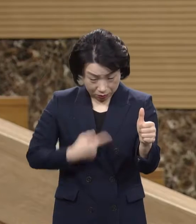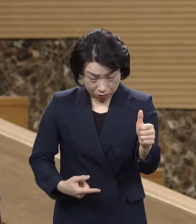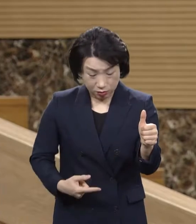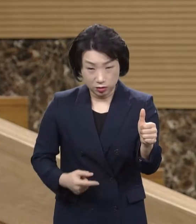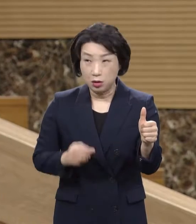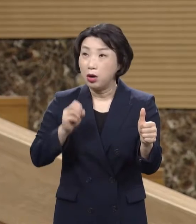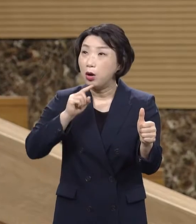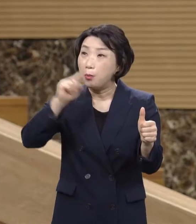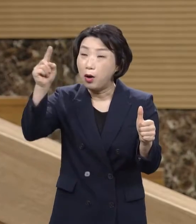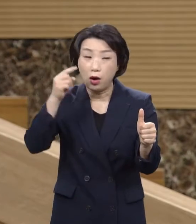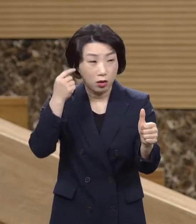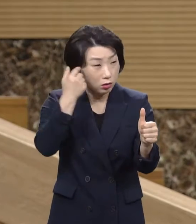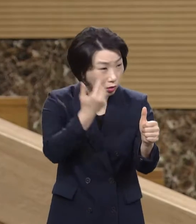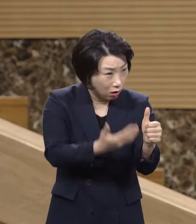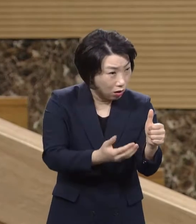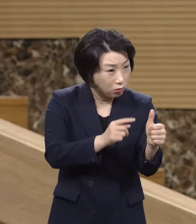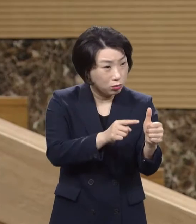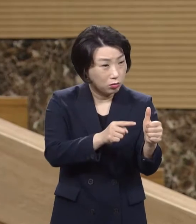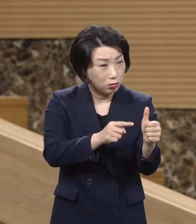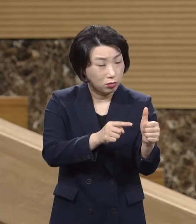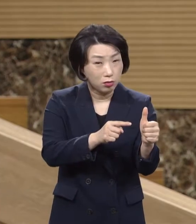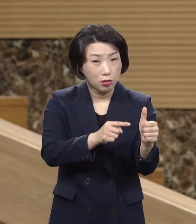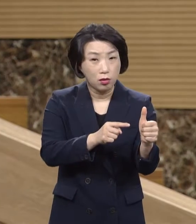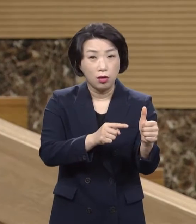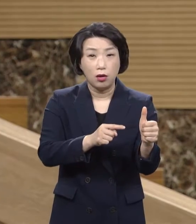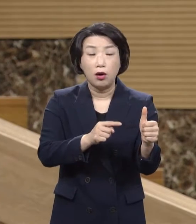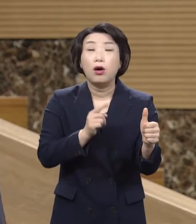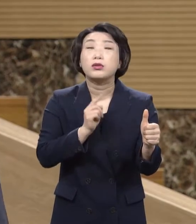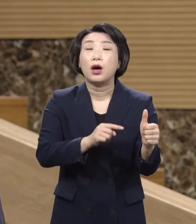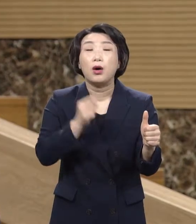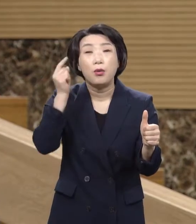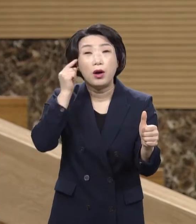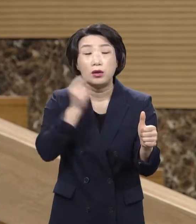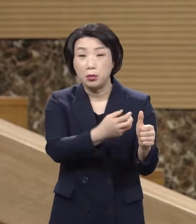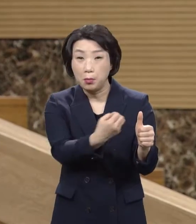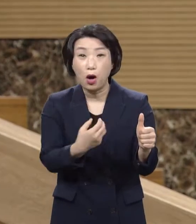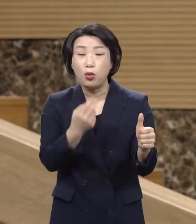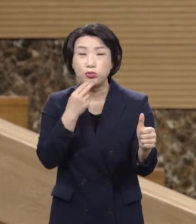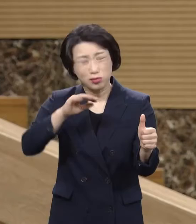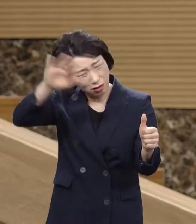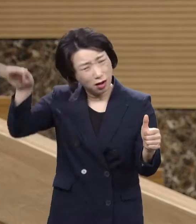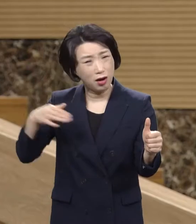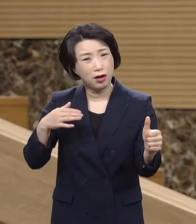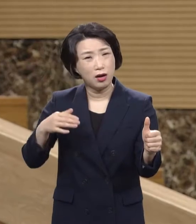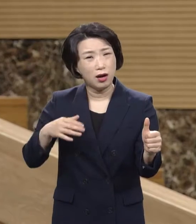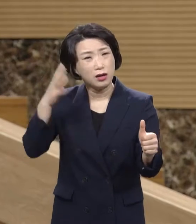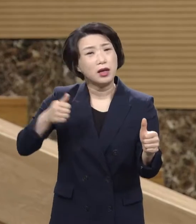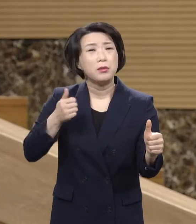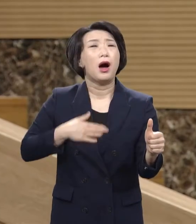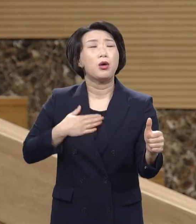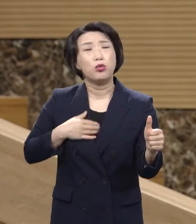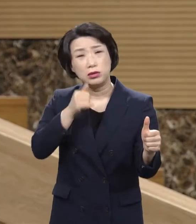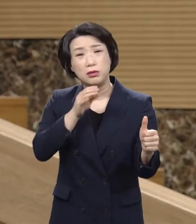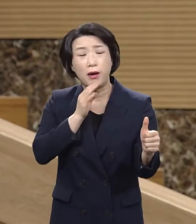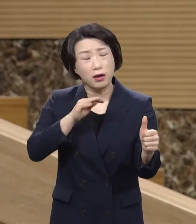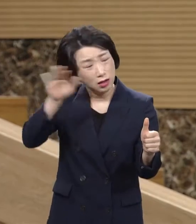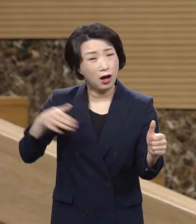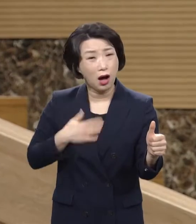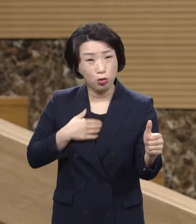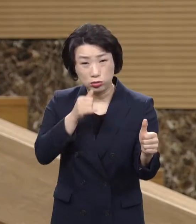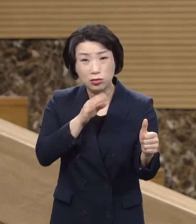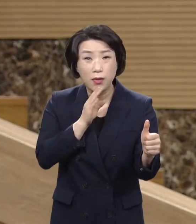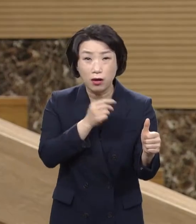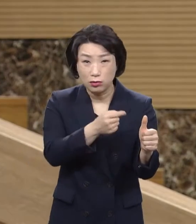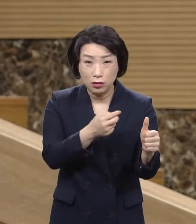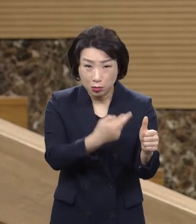벗었음을 고하라 말하더냐? 그건 네가 말하지 않아도 다 안다 그 말이야. 하나님께서 다 안다. 벗은